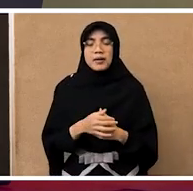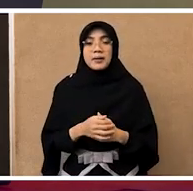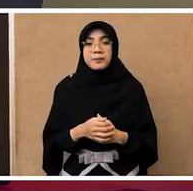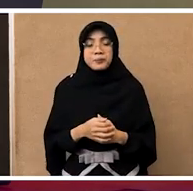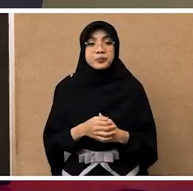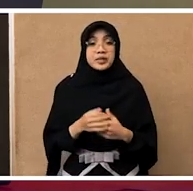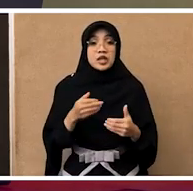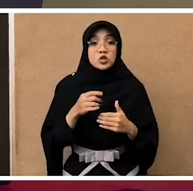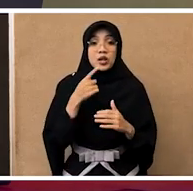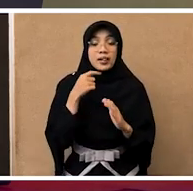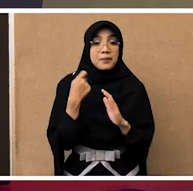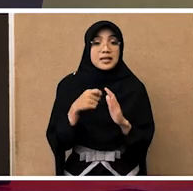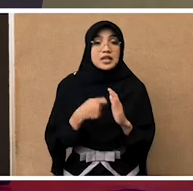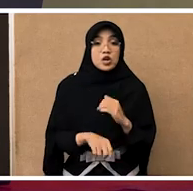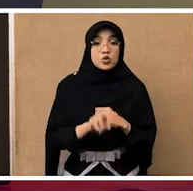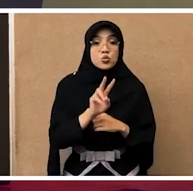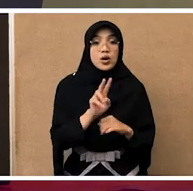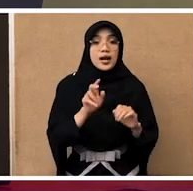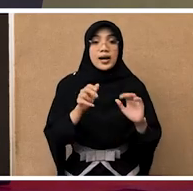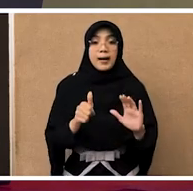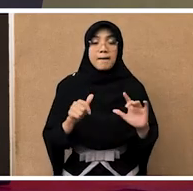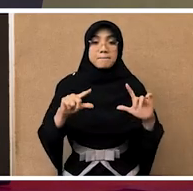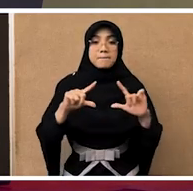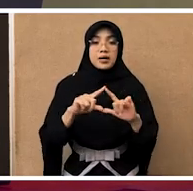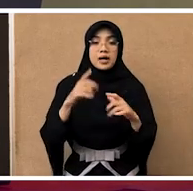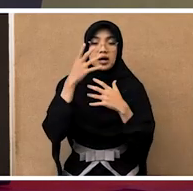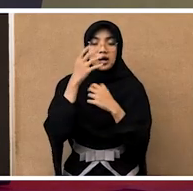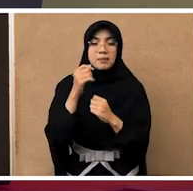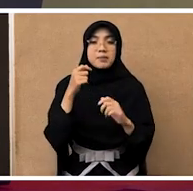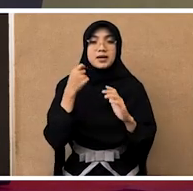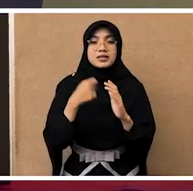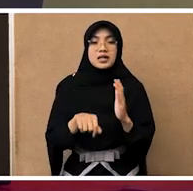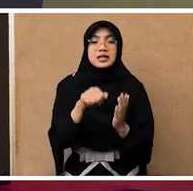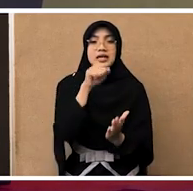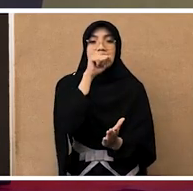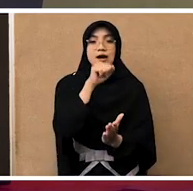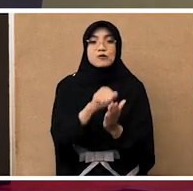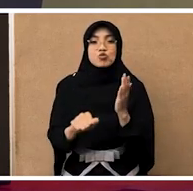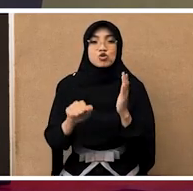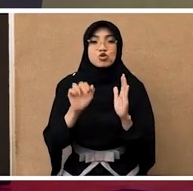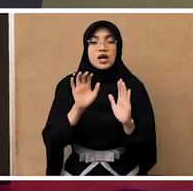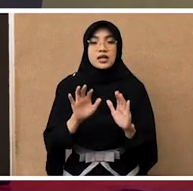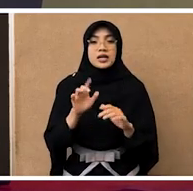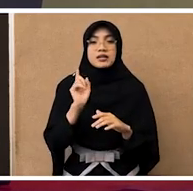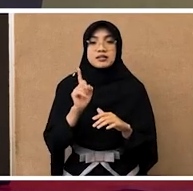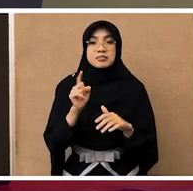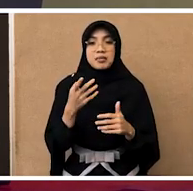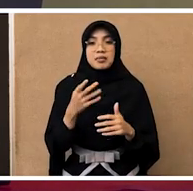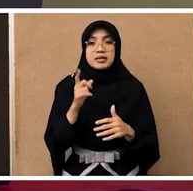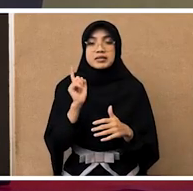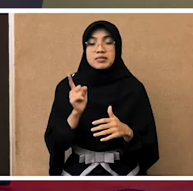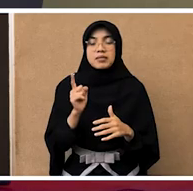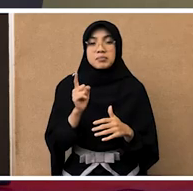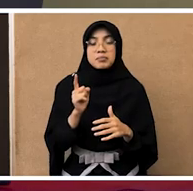terkait dengan pasal 26 huruf a harapannya pasal ini dihapus saja gitu ya karena ini